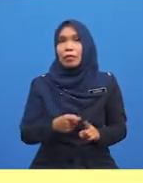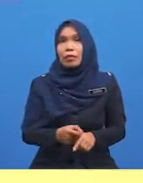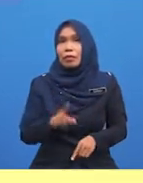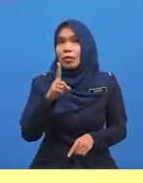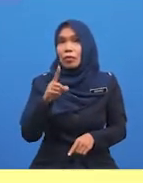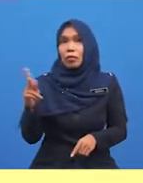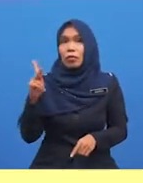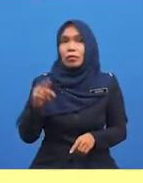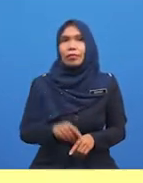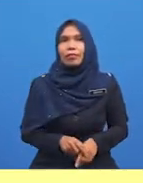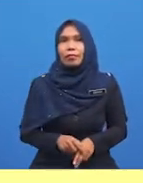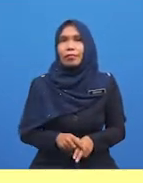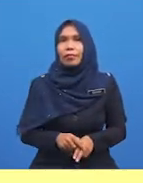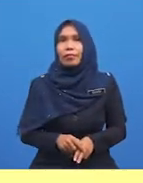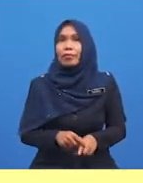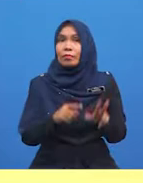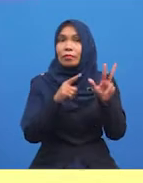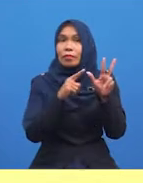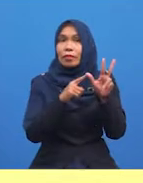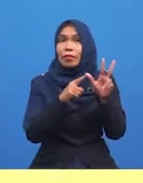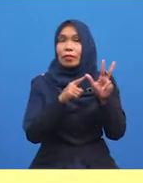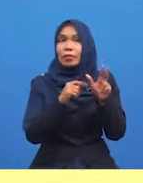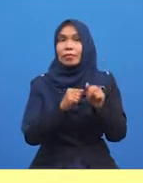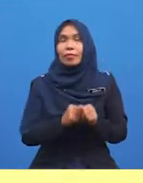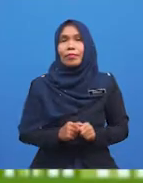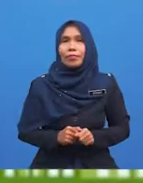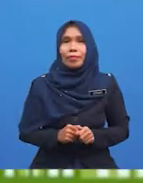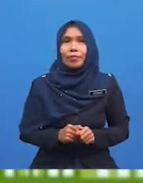bertindak tanpa diganggu oleh pihak berkuasa yang lain.